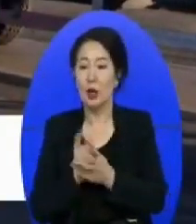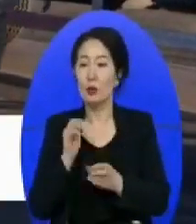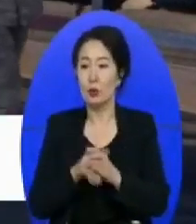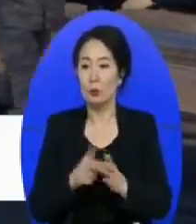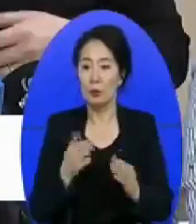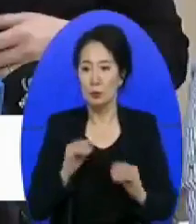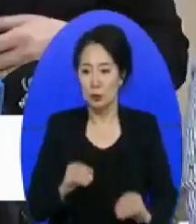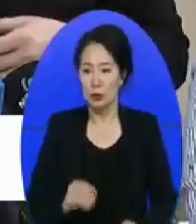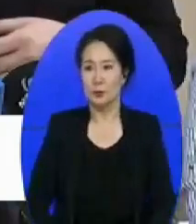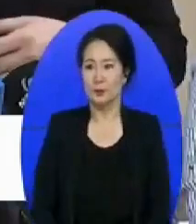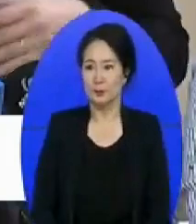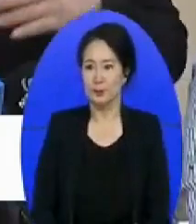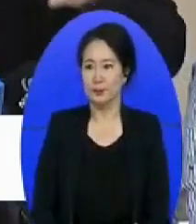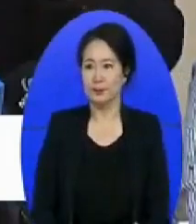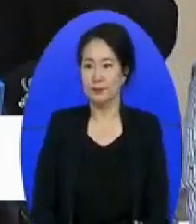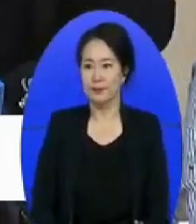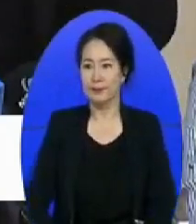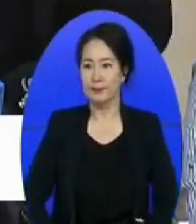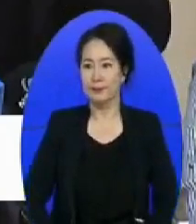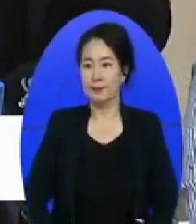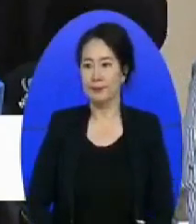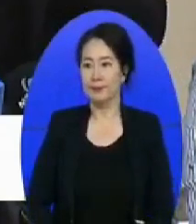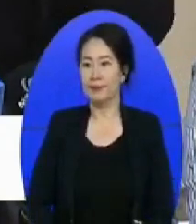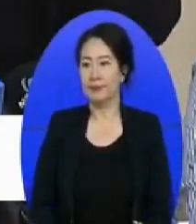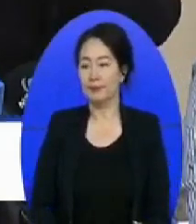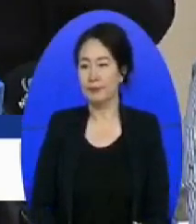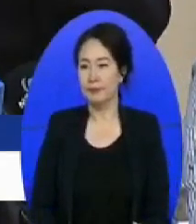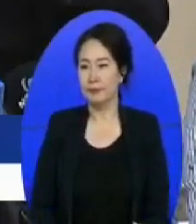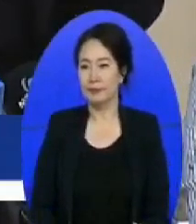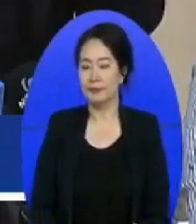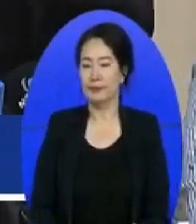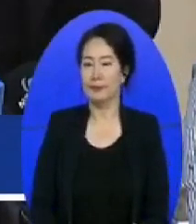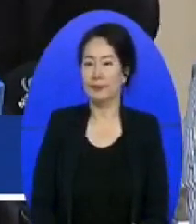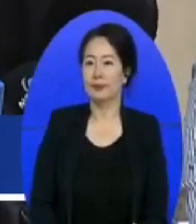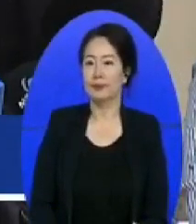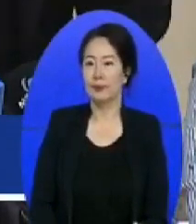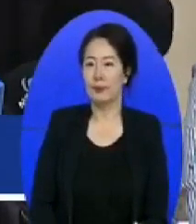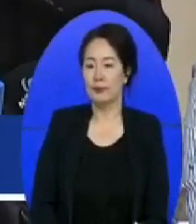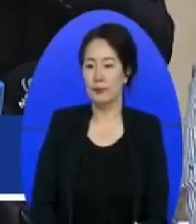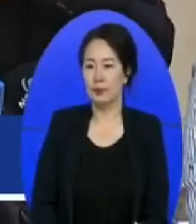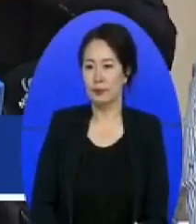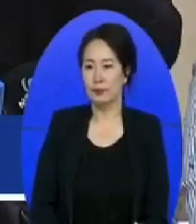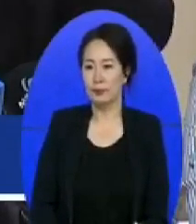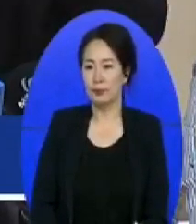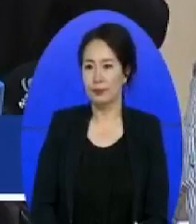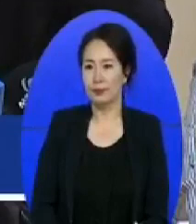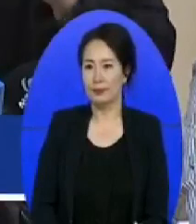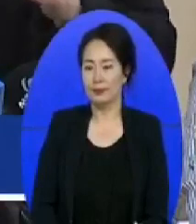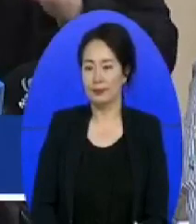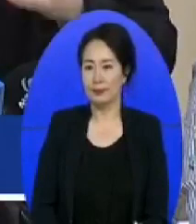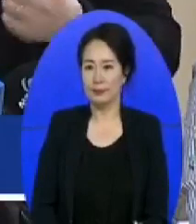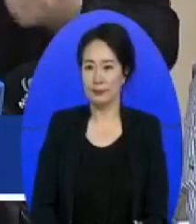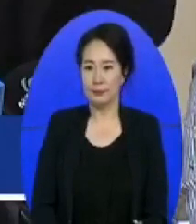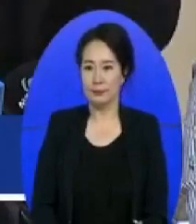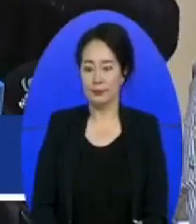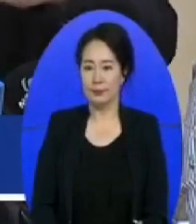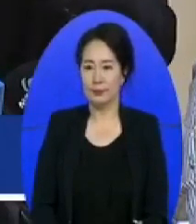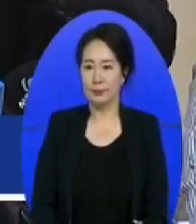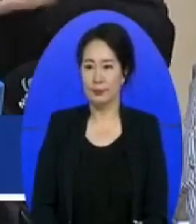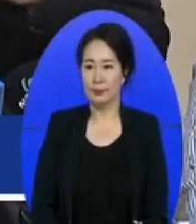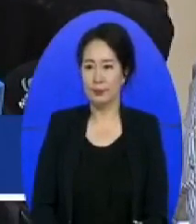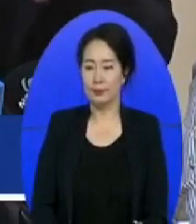гэлээ. Орсон тээврийн хэрэгслийн үед нийтдээ 371 тээврийн хэрэгсэл Монгол улсын хилээр нэвтэрсэн. За үүнээс 271 нүүрс